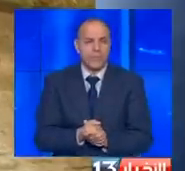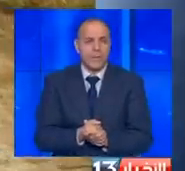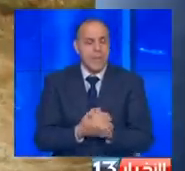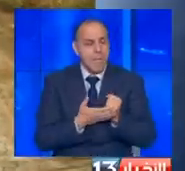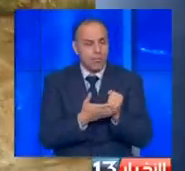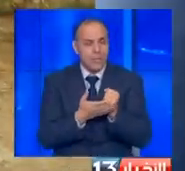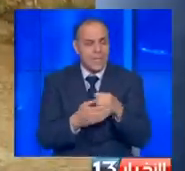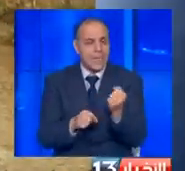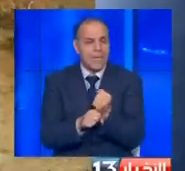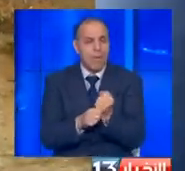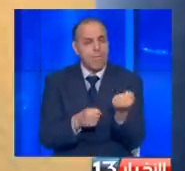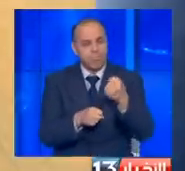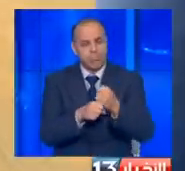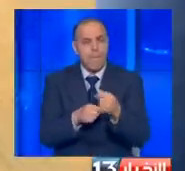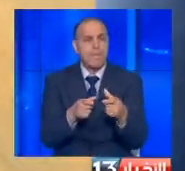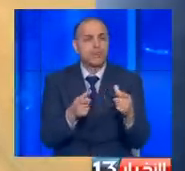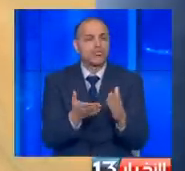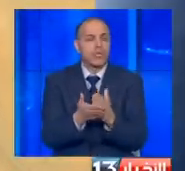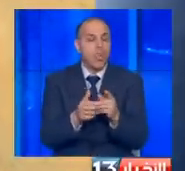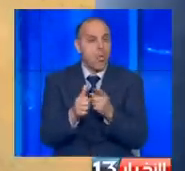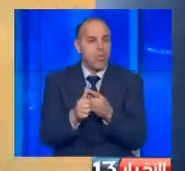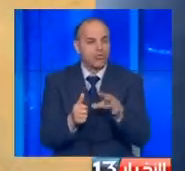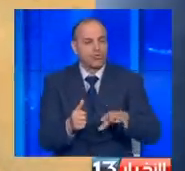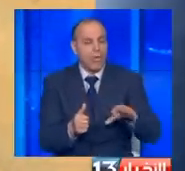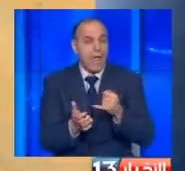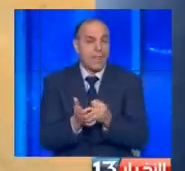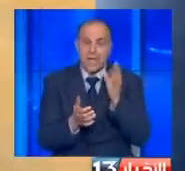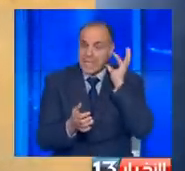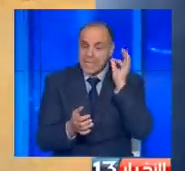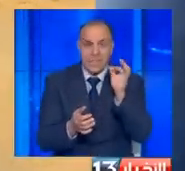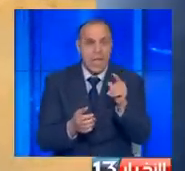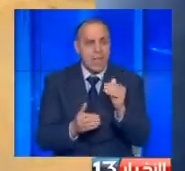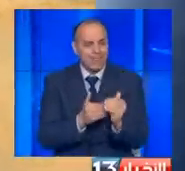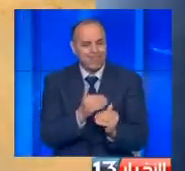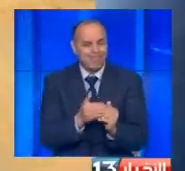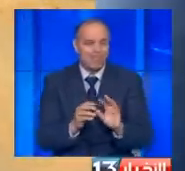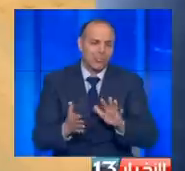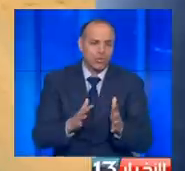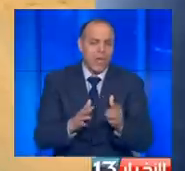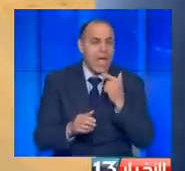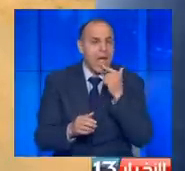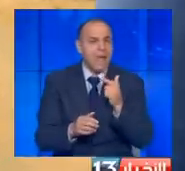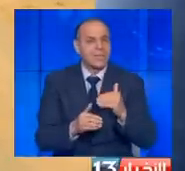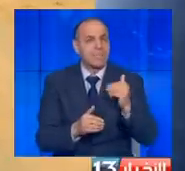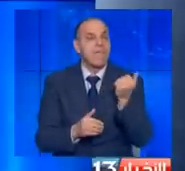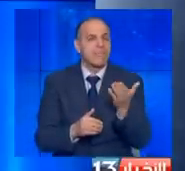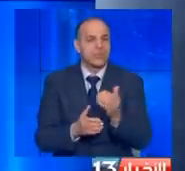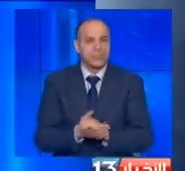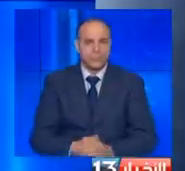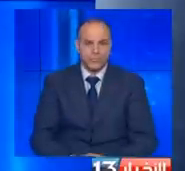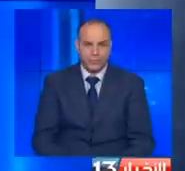الاستثمار وبعثه المشاريع من اولويات جهات ما لم تشهد تقدما يبقى في مجال ها التنمويه